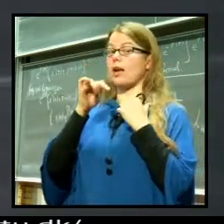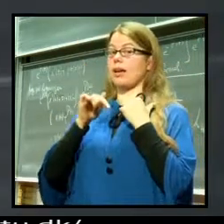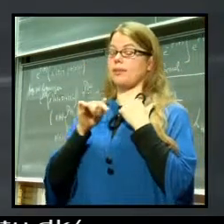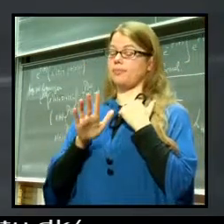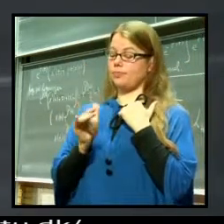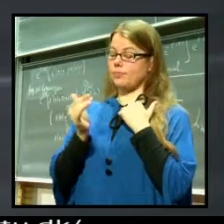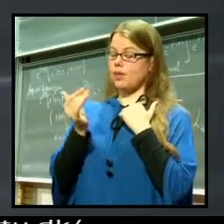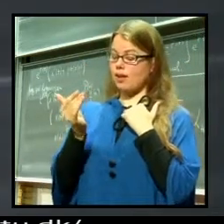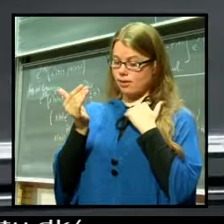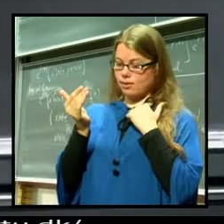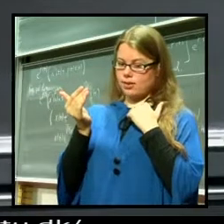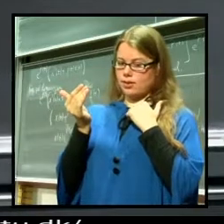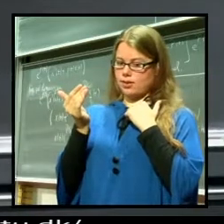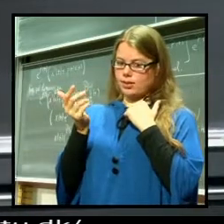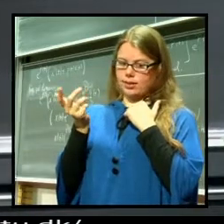et,